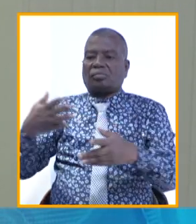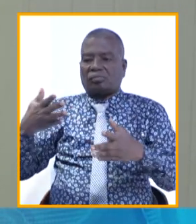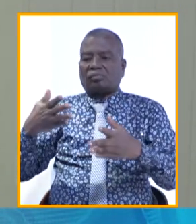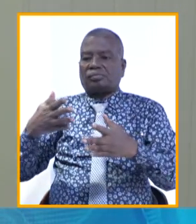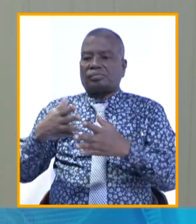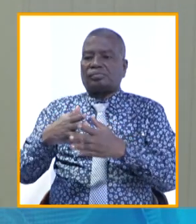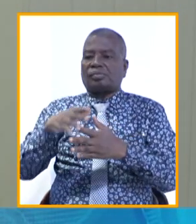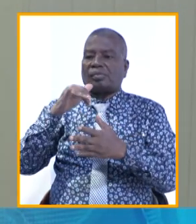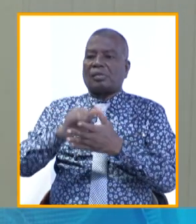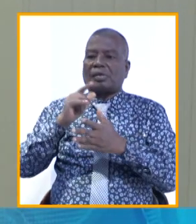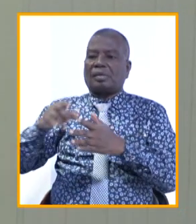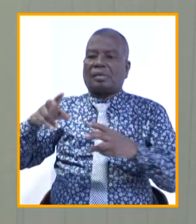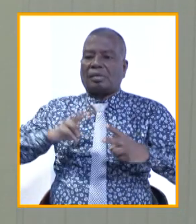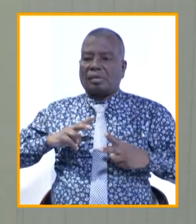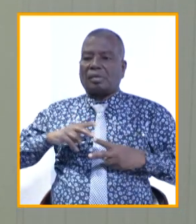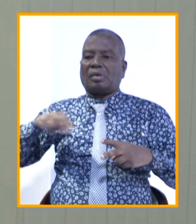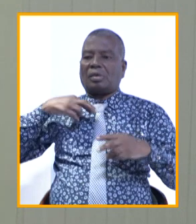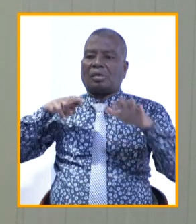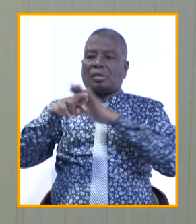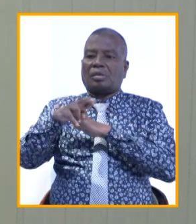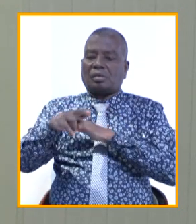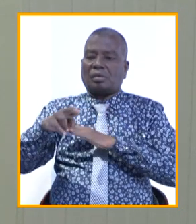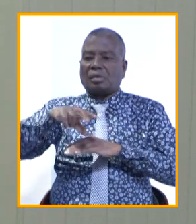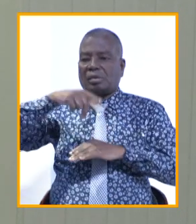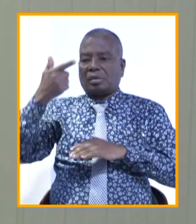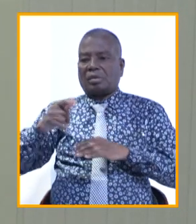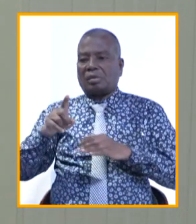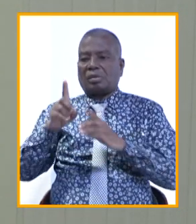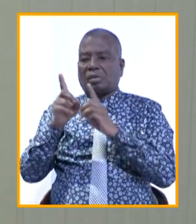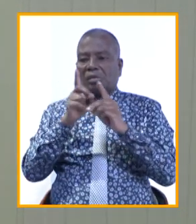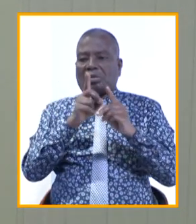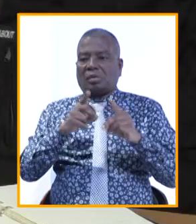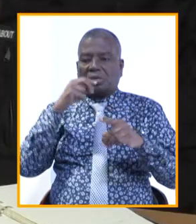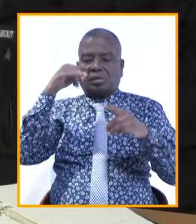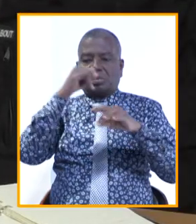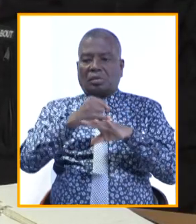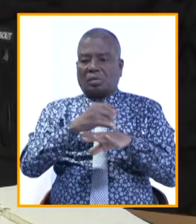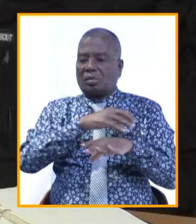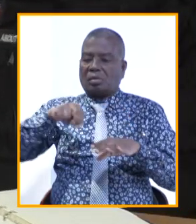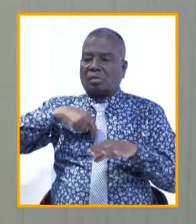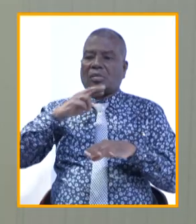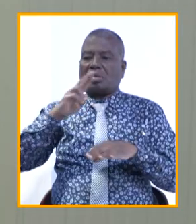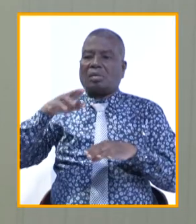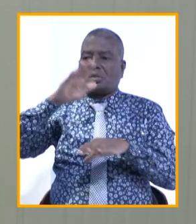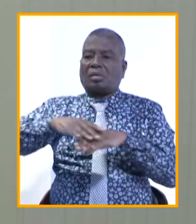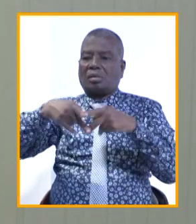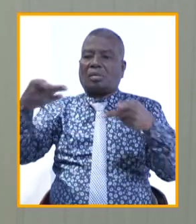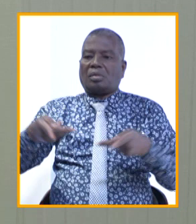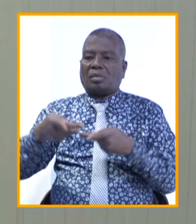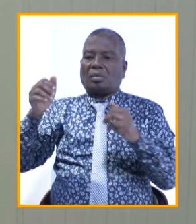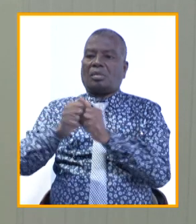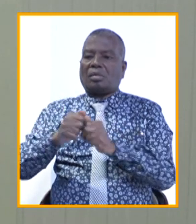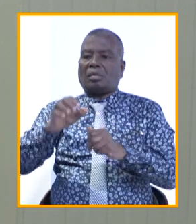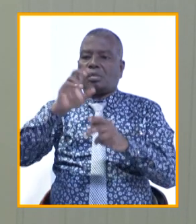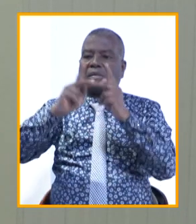qui s'imposait. Nous sommes à la rentrée, il y a un autre dispositif qui s'impose. Il faut que nous soyons sur le terrain avec